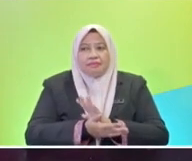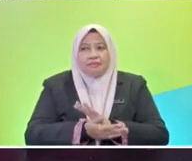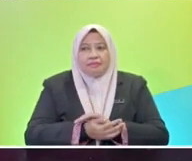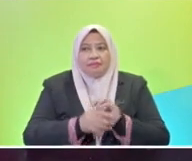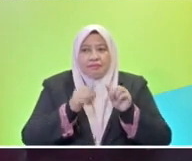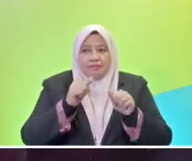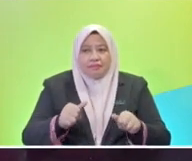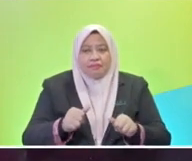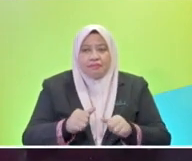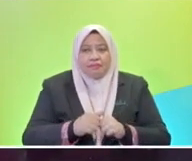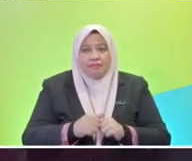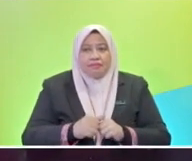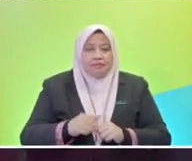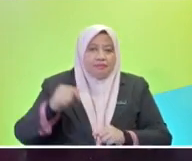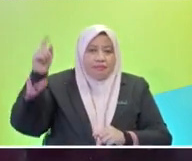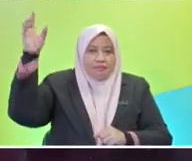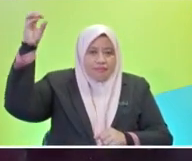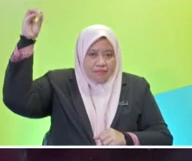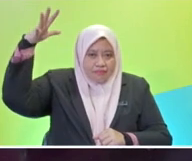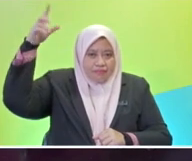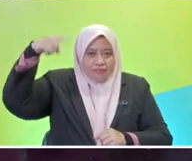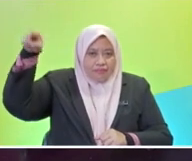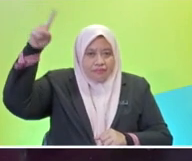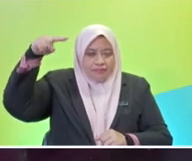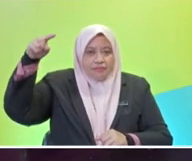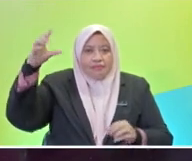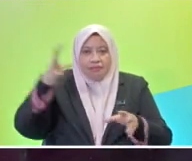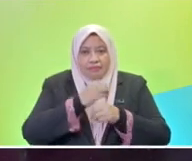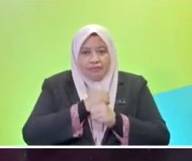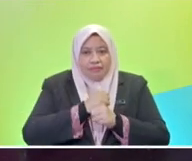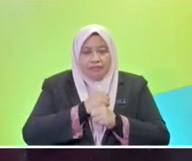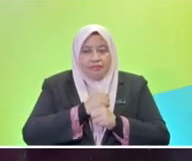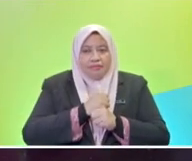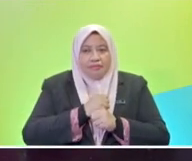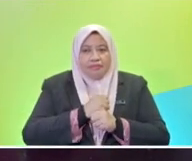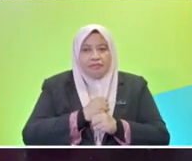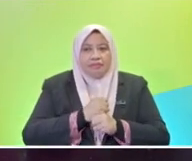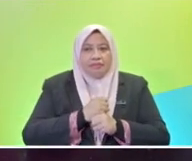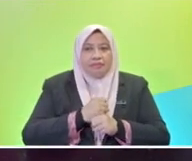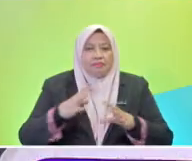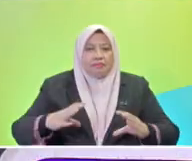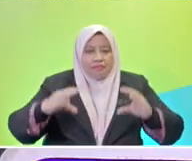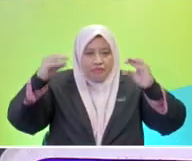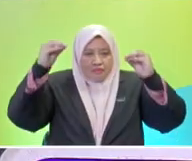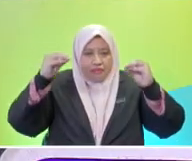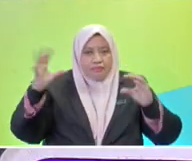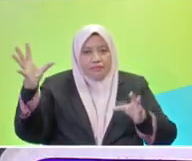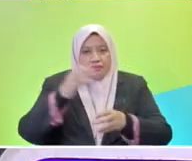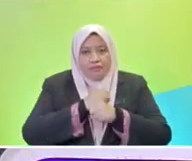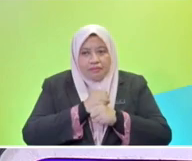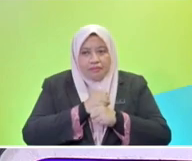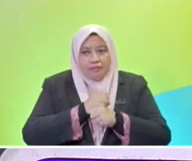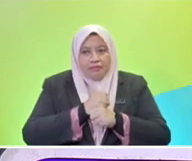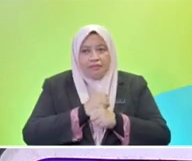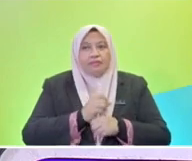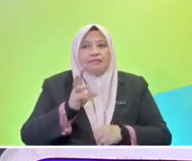kepada pokok C. Cahaya matahari dia dapat, cikgu. Okey. Udara pun dia dapat. Tapi